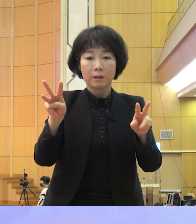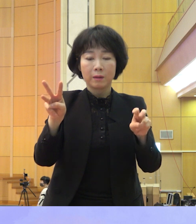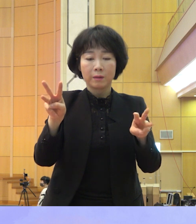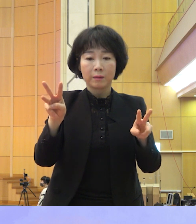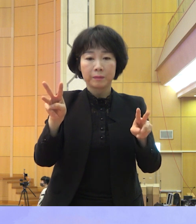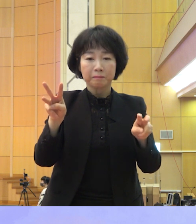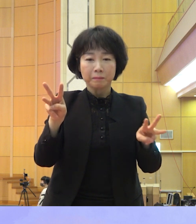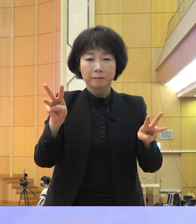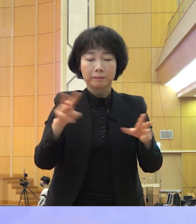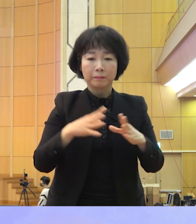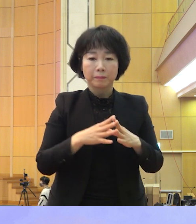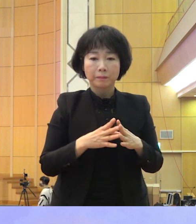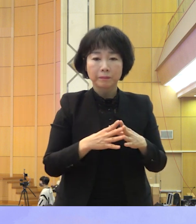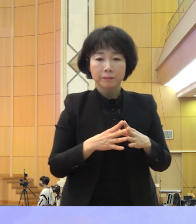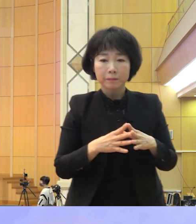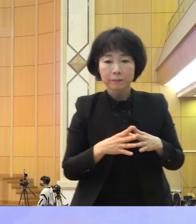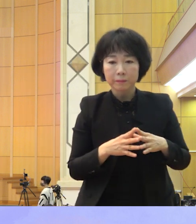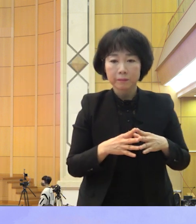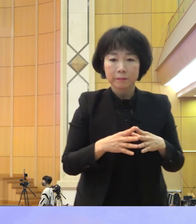23절, 계명,